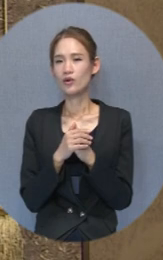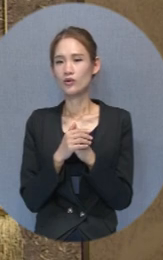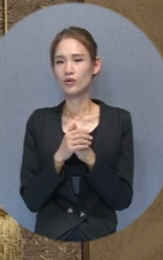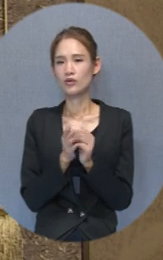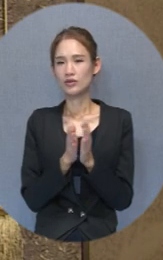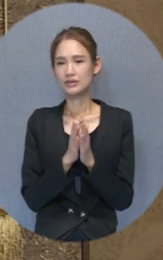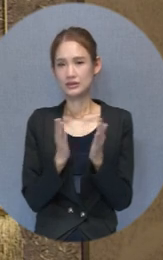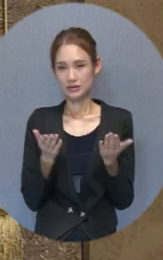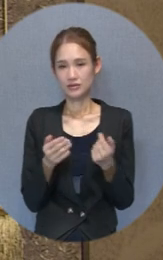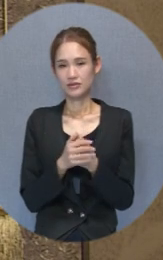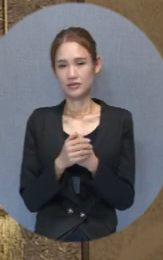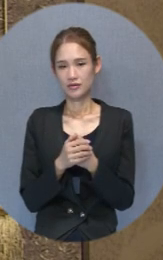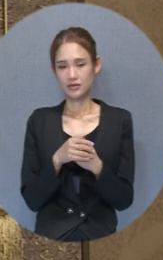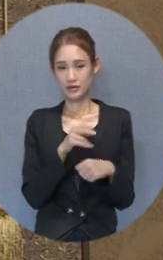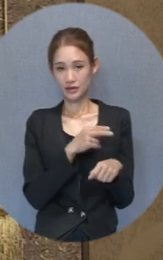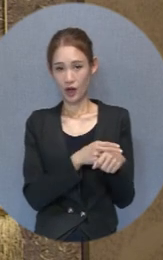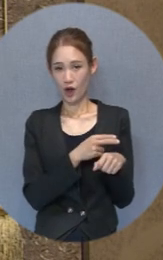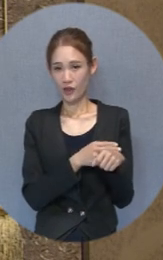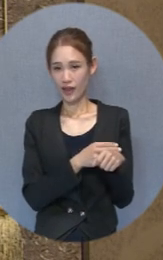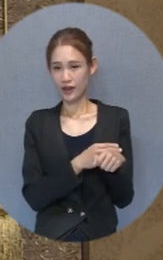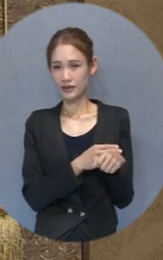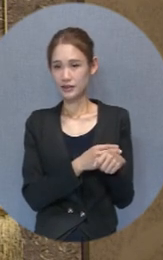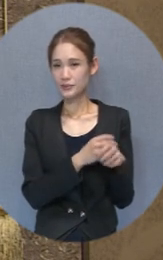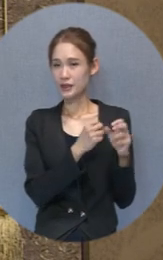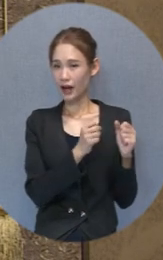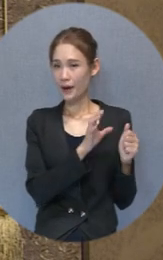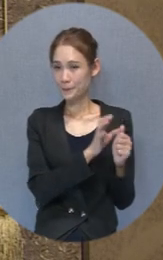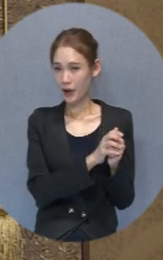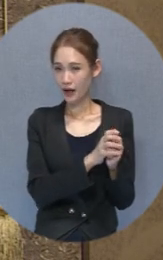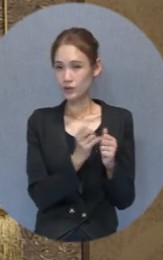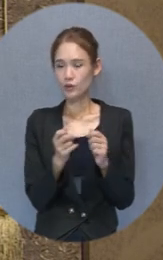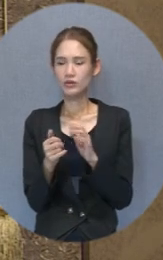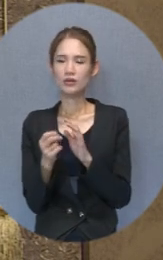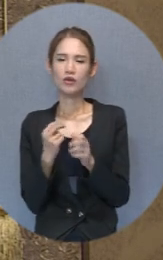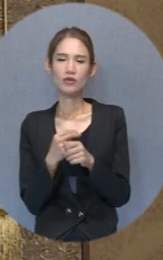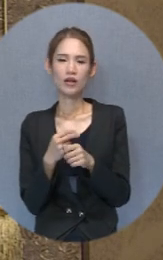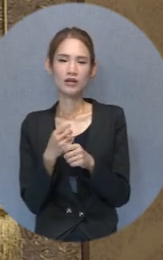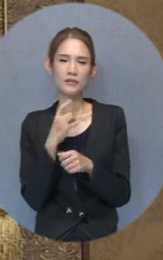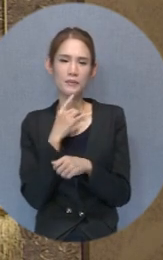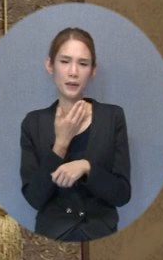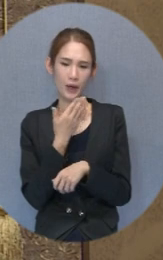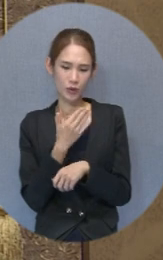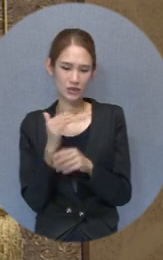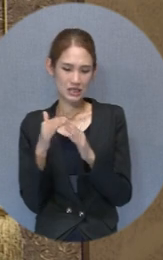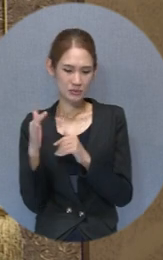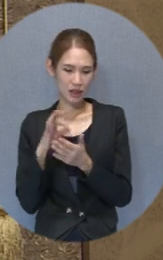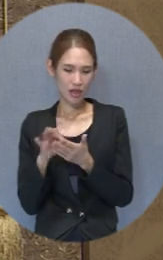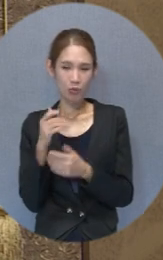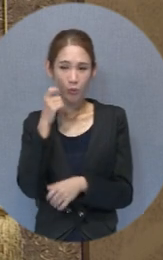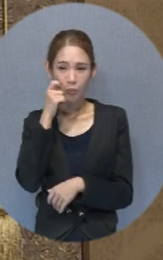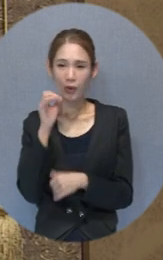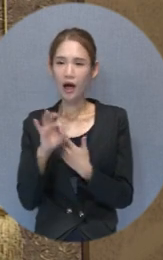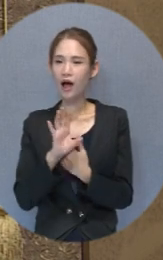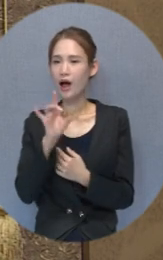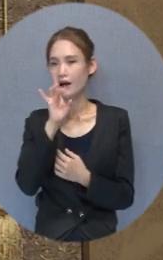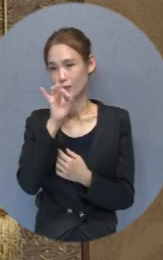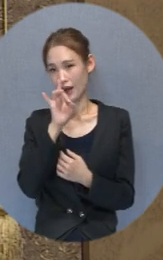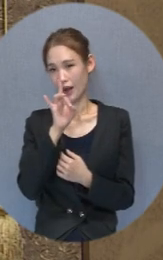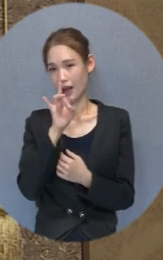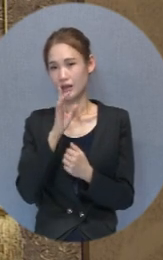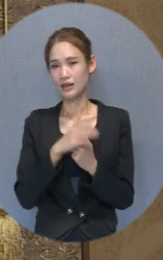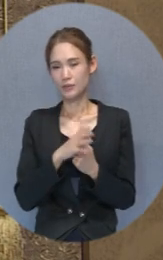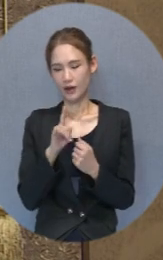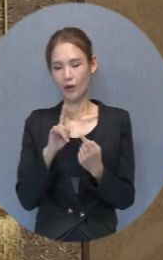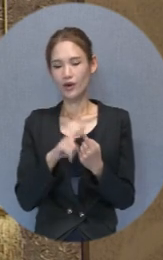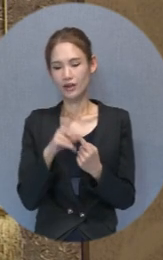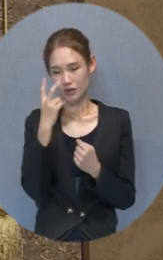교구제. 선생님이 하시는 부분이랑 선생님만 가능하고 집에서 못하면은 활용이 안 되잖아요. 그렇죠. 그래서 그것들을